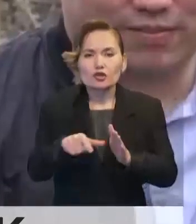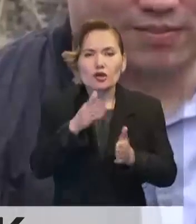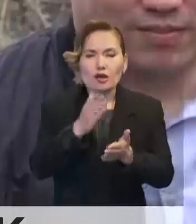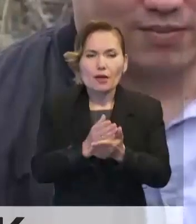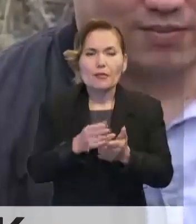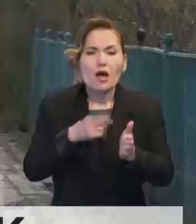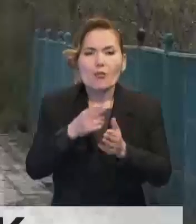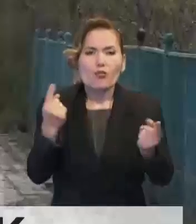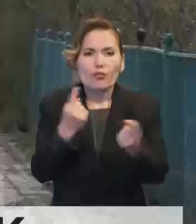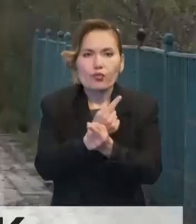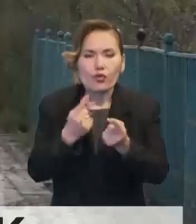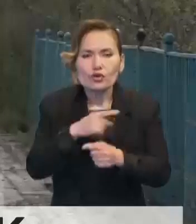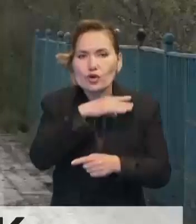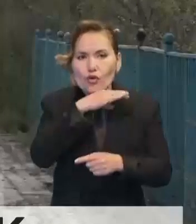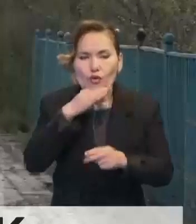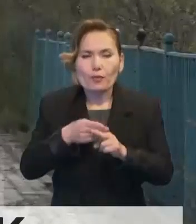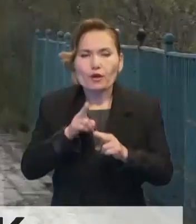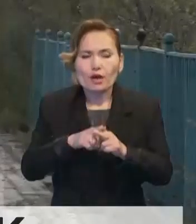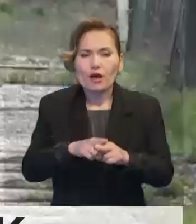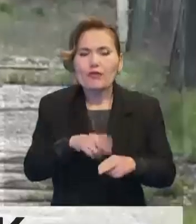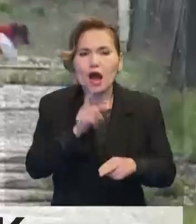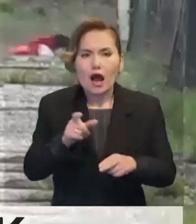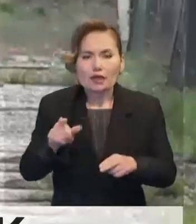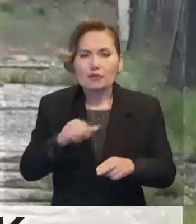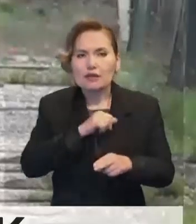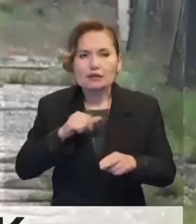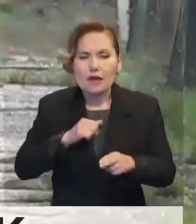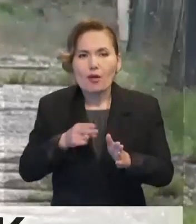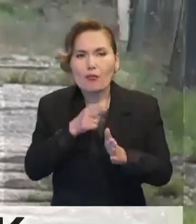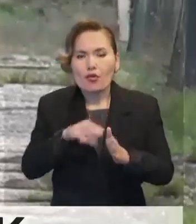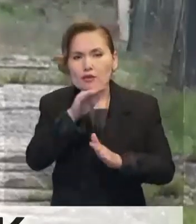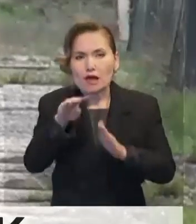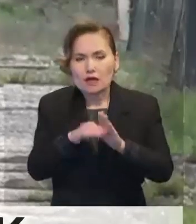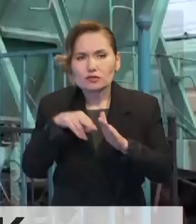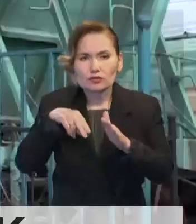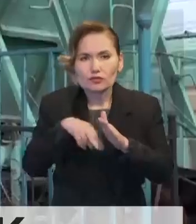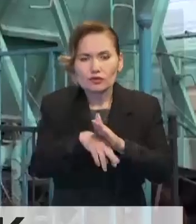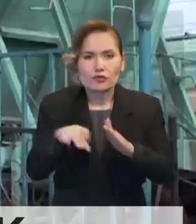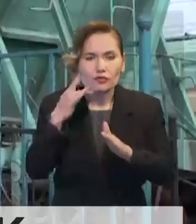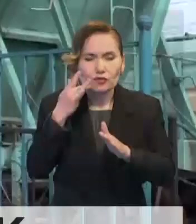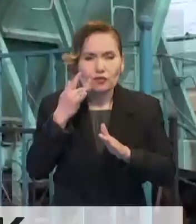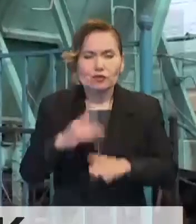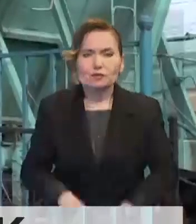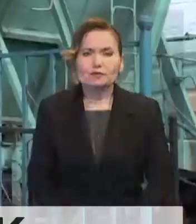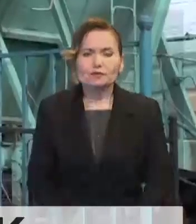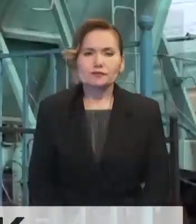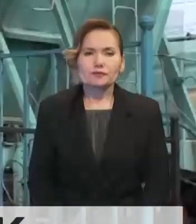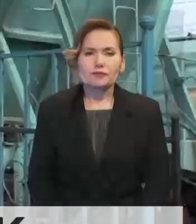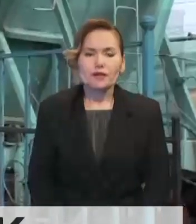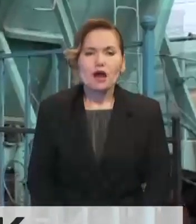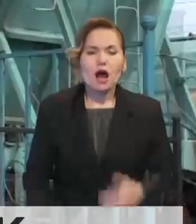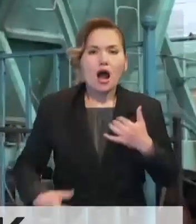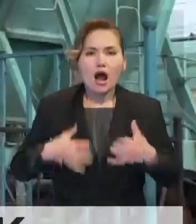көп. Тұрғындар қауіпті учаскені кесіп өте береді. Оларды әкімшілік жазада тоқтатпайды. Асыққан